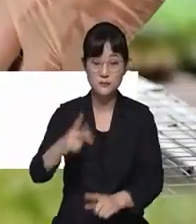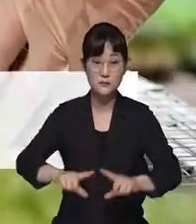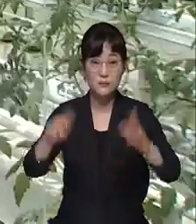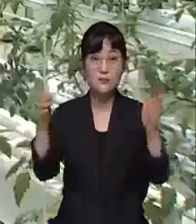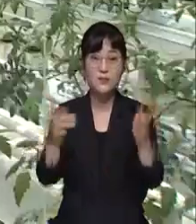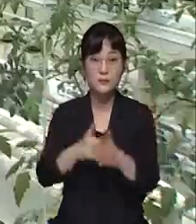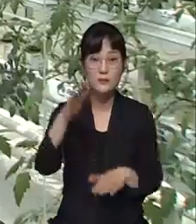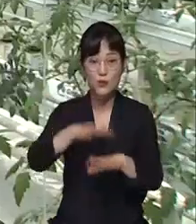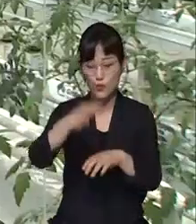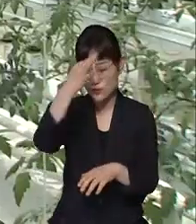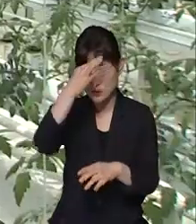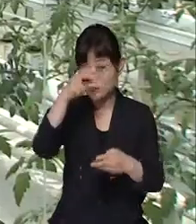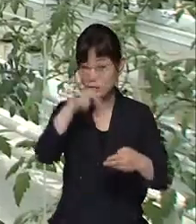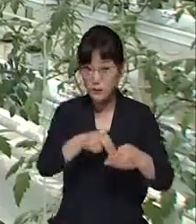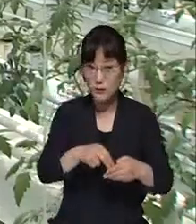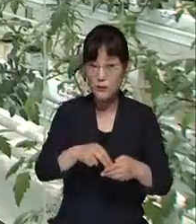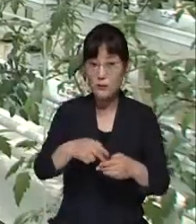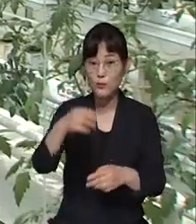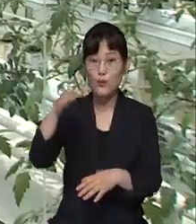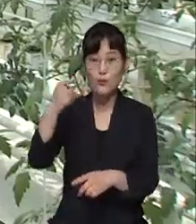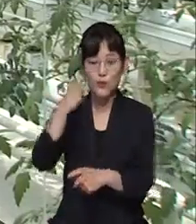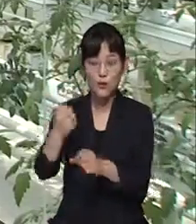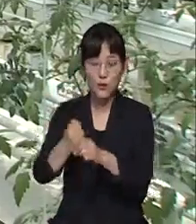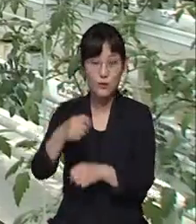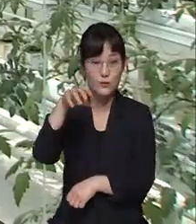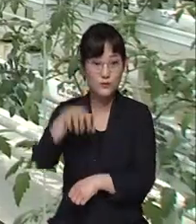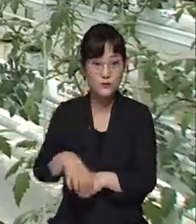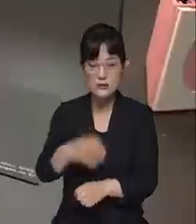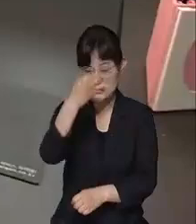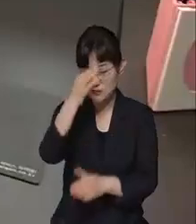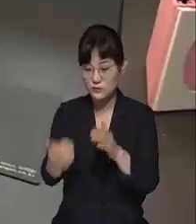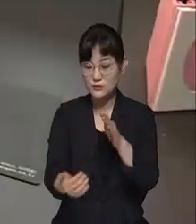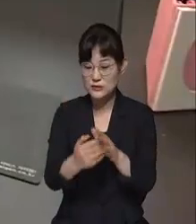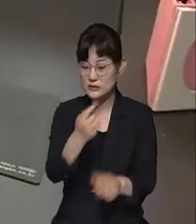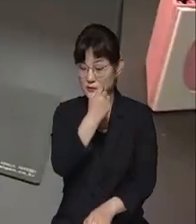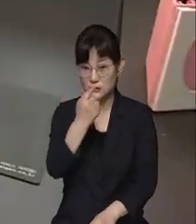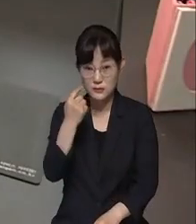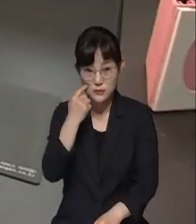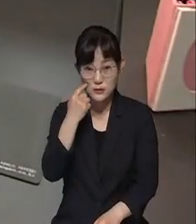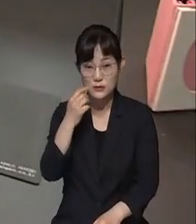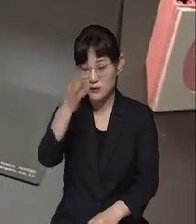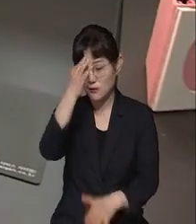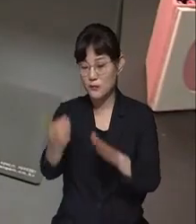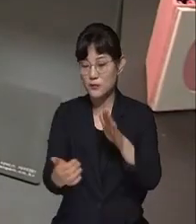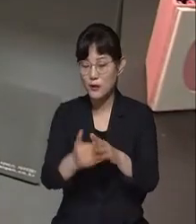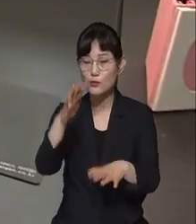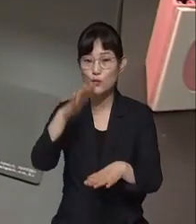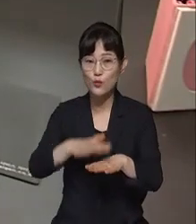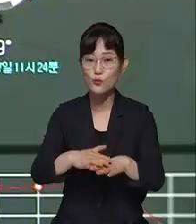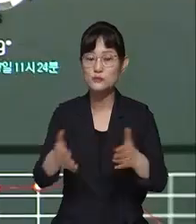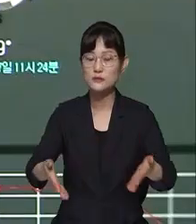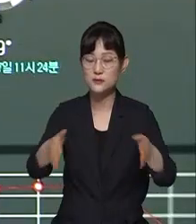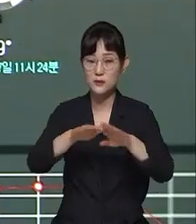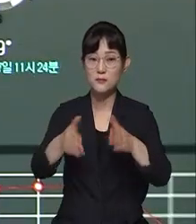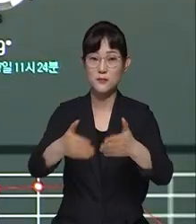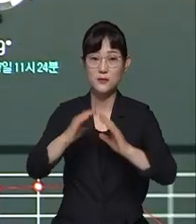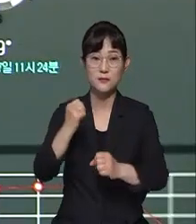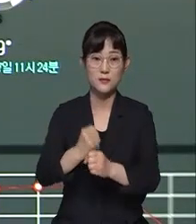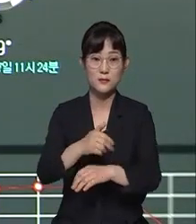2027년까지 농업기술센터와 과학 영농 기반 시설, 신기술 실증 시험포 등의 첨단 농업 시설이 갖춰집니다.